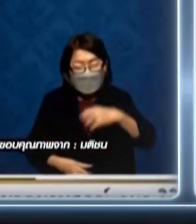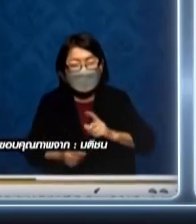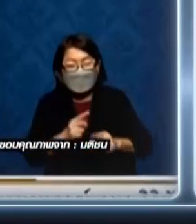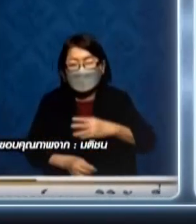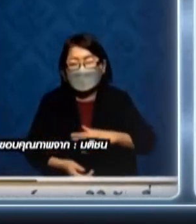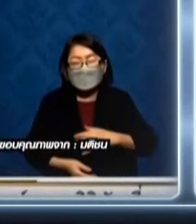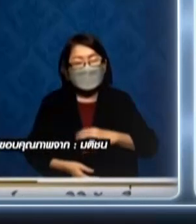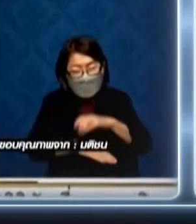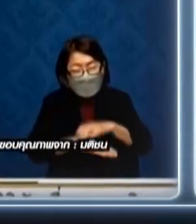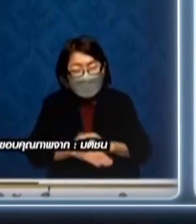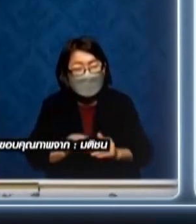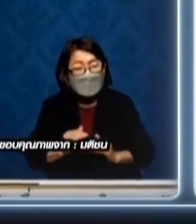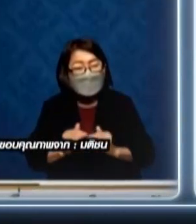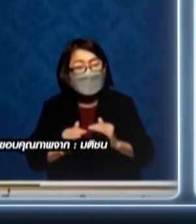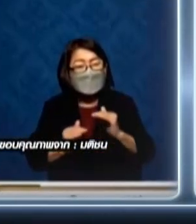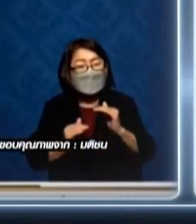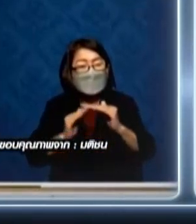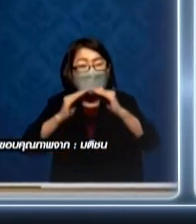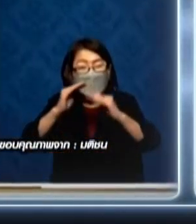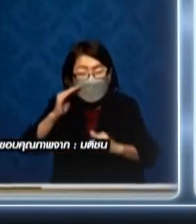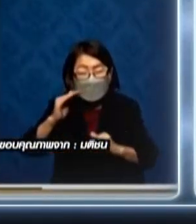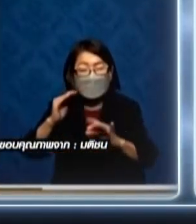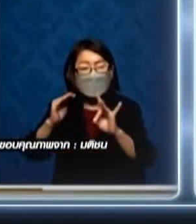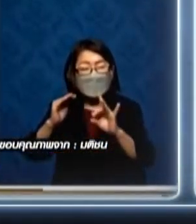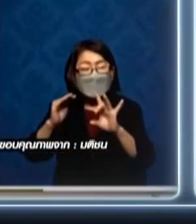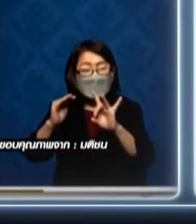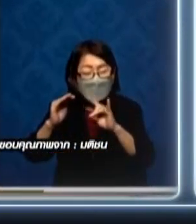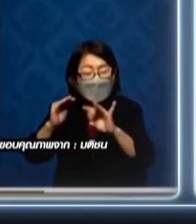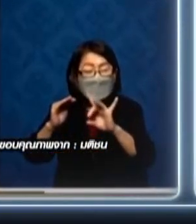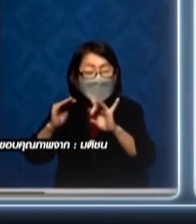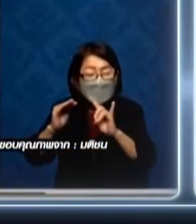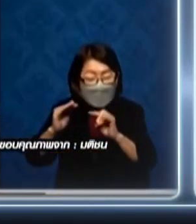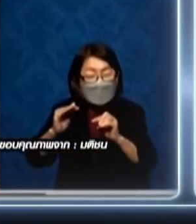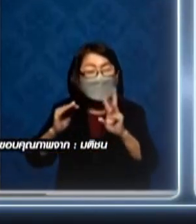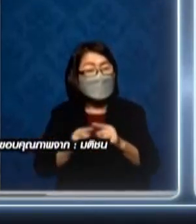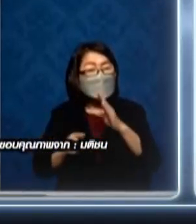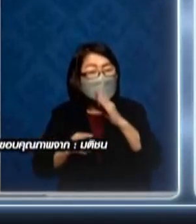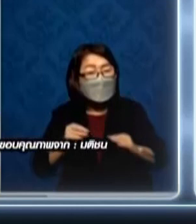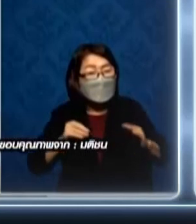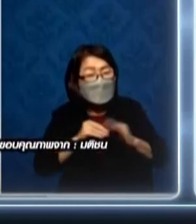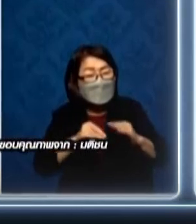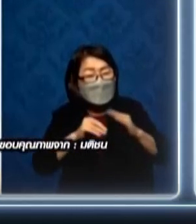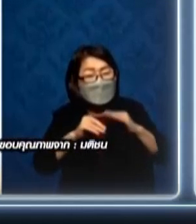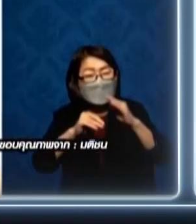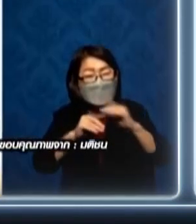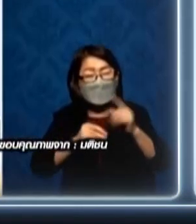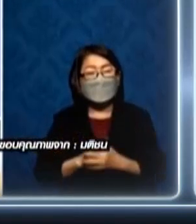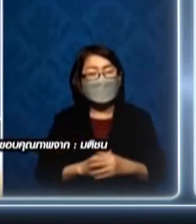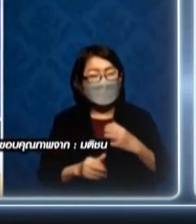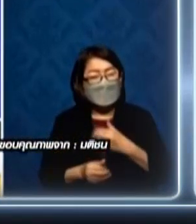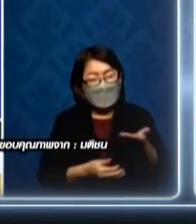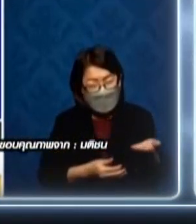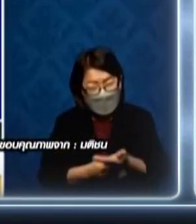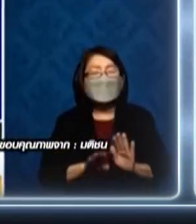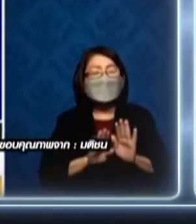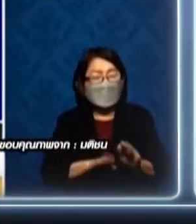อ๊ดีนะคะแนนลดมาถึง76ลำดับมันดีขึ้นแล้วถ้ามันจะขึ้นไปเรื่อยๆนะผมจะชมเชยคุณประยุทธ์และจะให้คุณประยุท